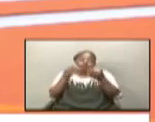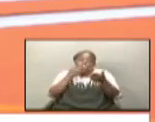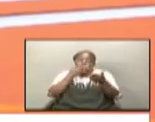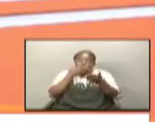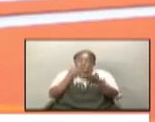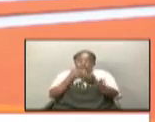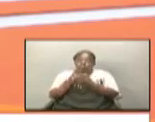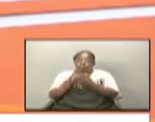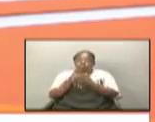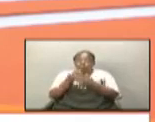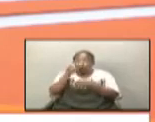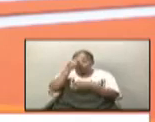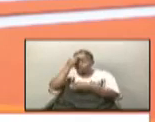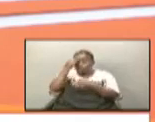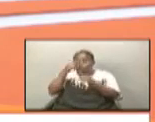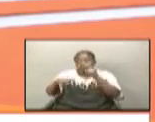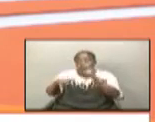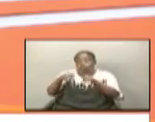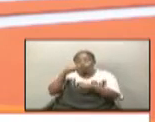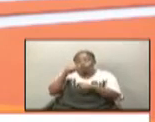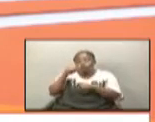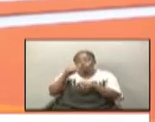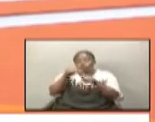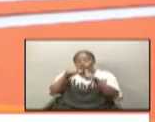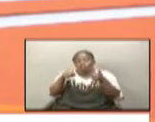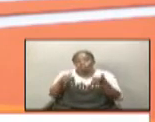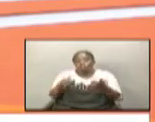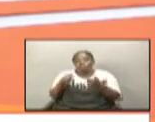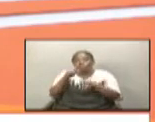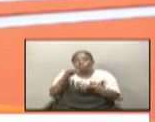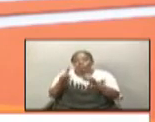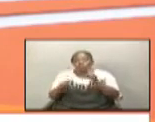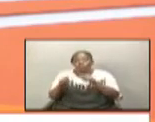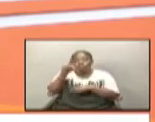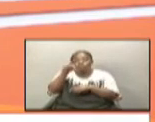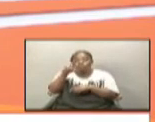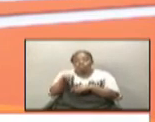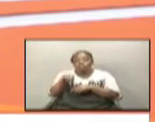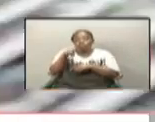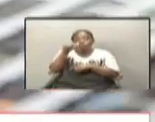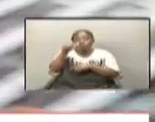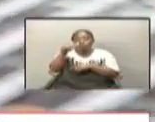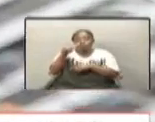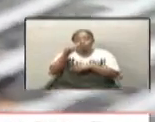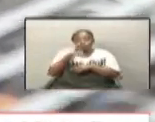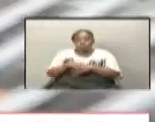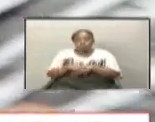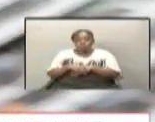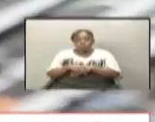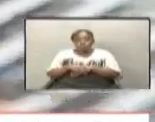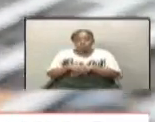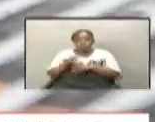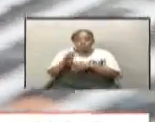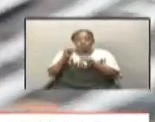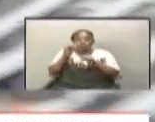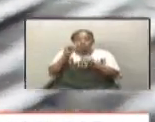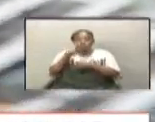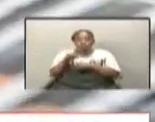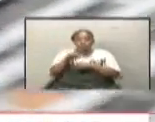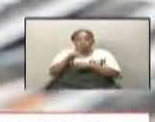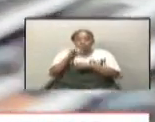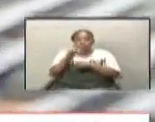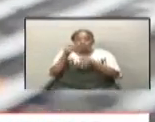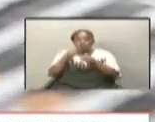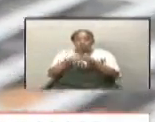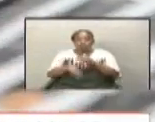obulungi abayizi okuyita obulungi ebibuuzo byabwe ebyekibiina ekyomusanvu. Akadabo ka paspero akafulumira mu papulo lwa